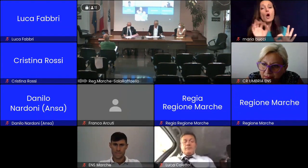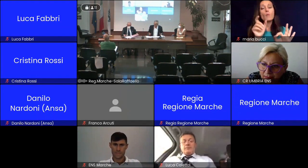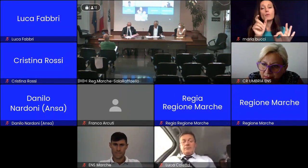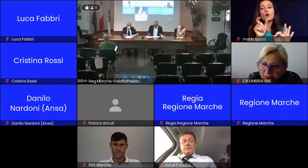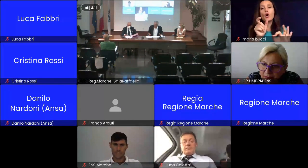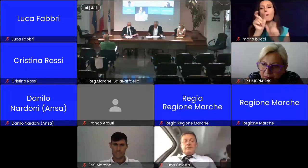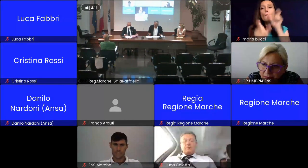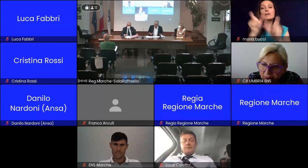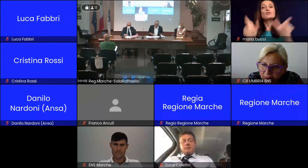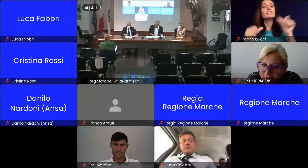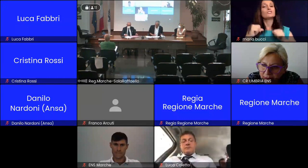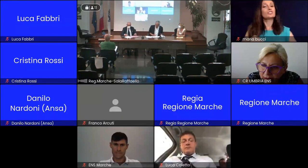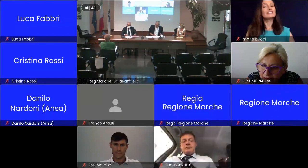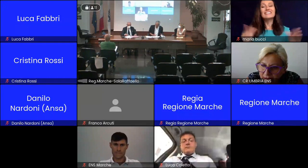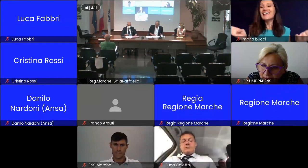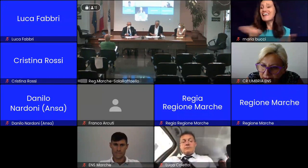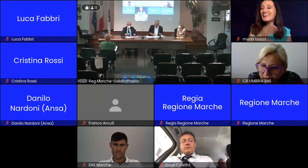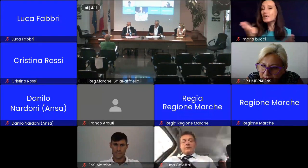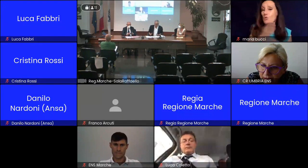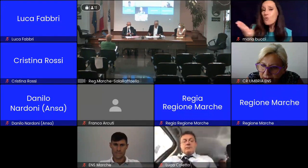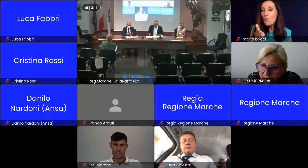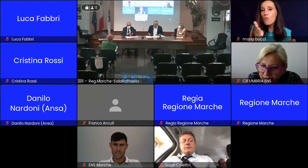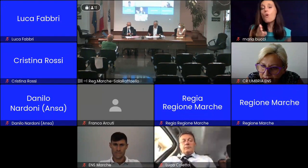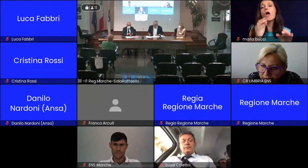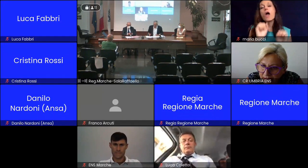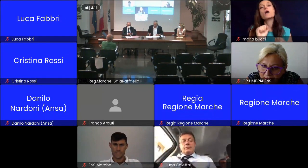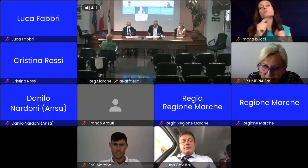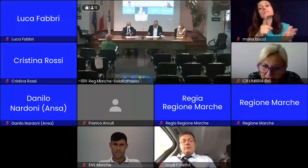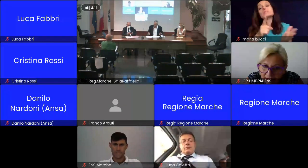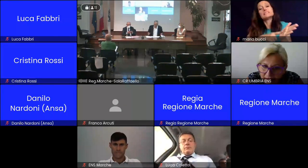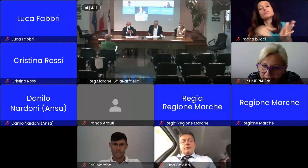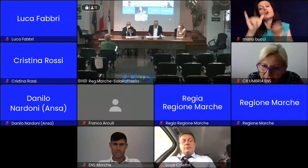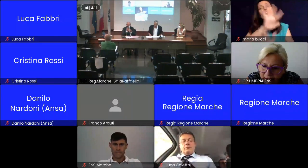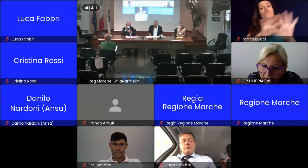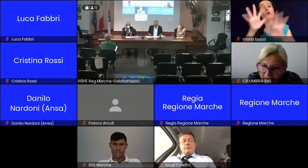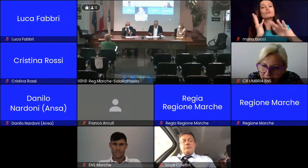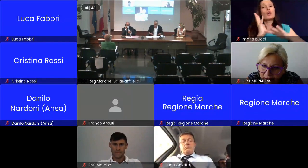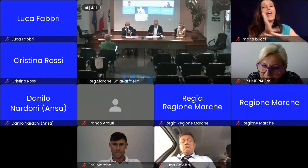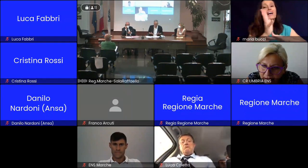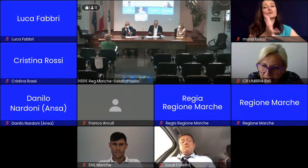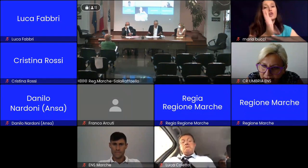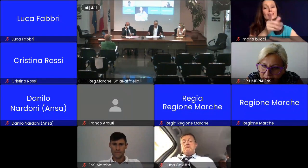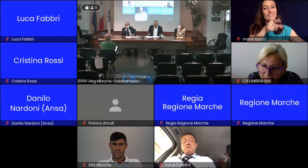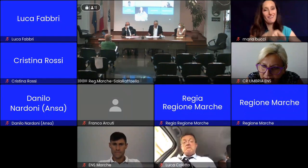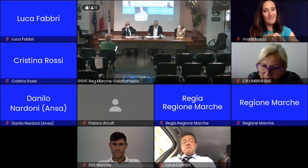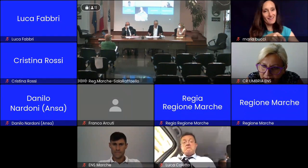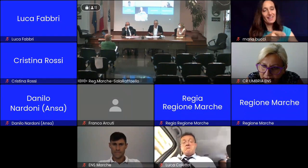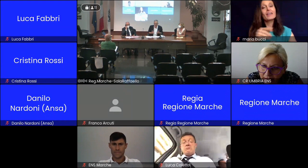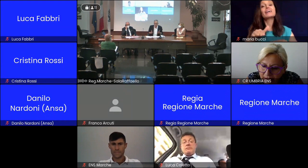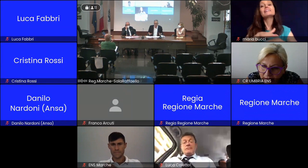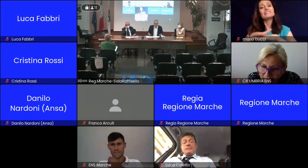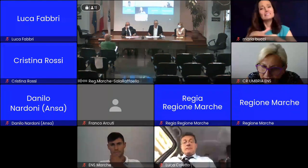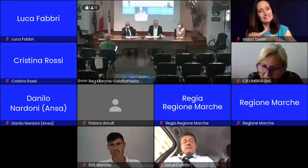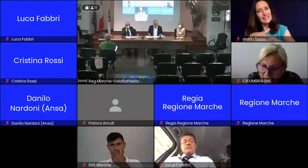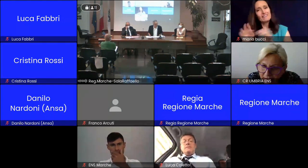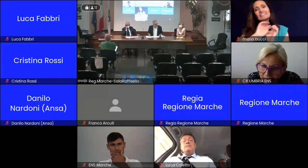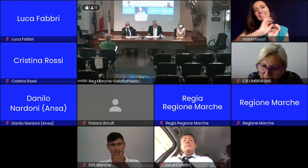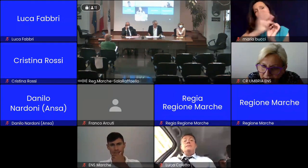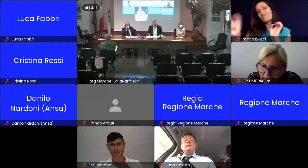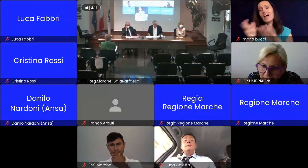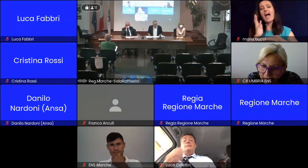sordità, di poter accedere alle informazioni, di poter accedere ai servizi, ma in questa maniera cercare di garantire